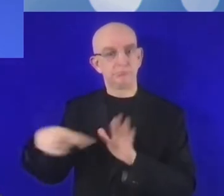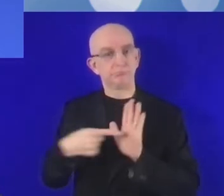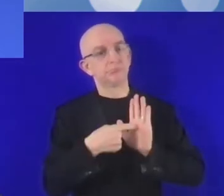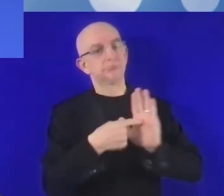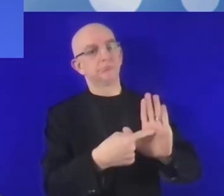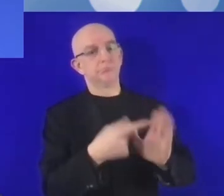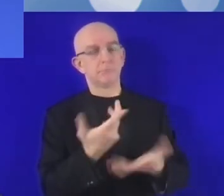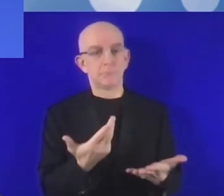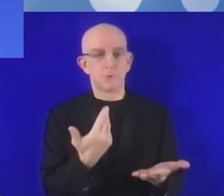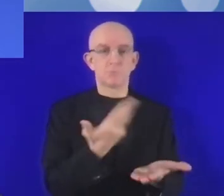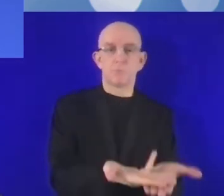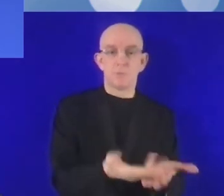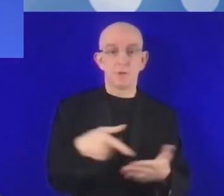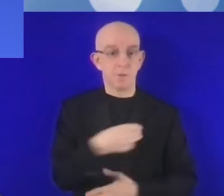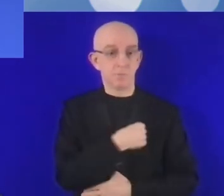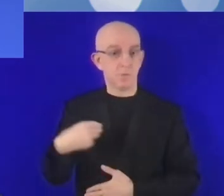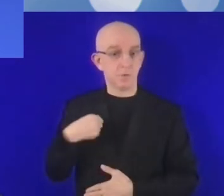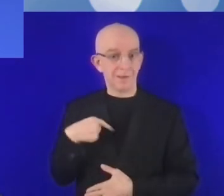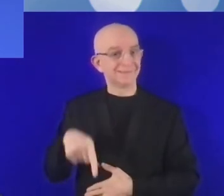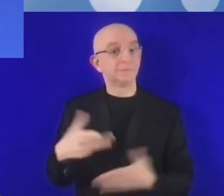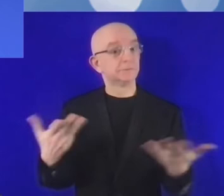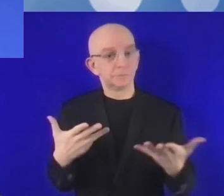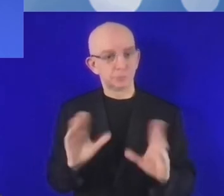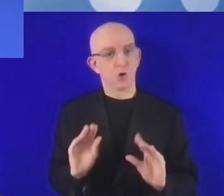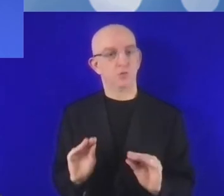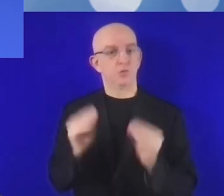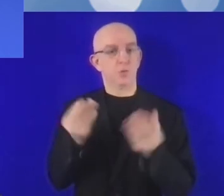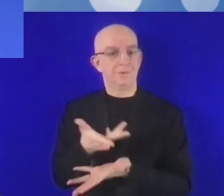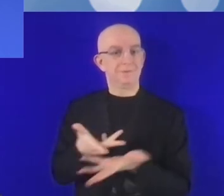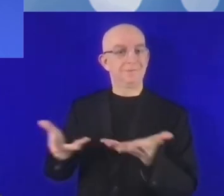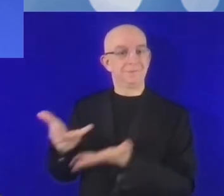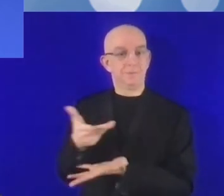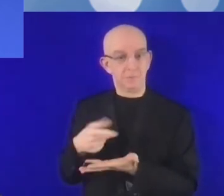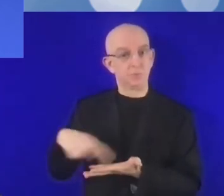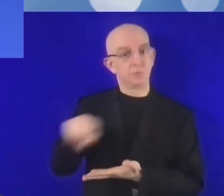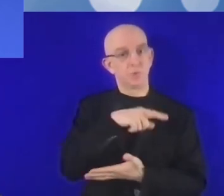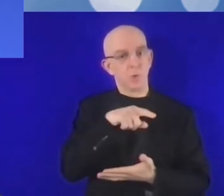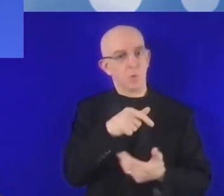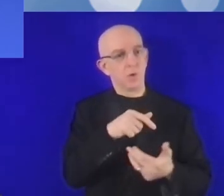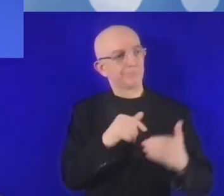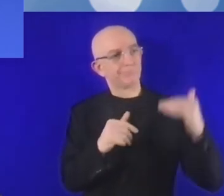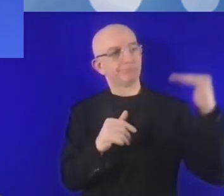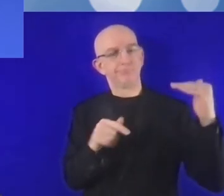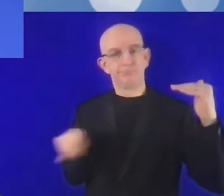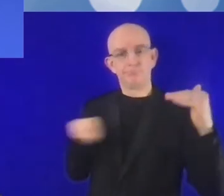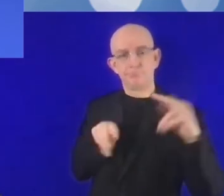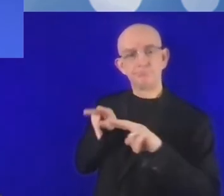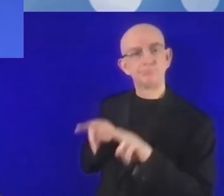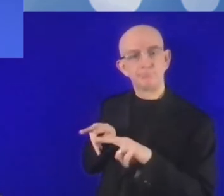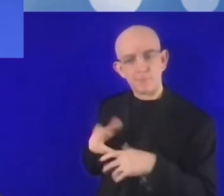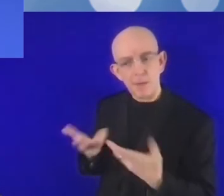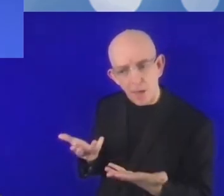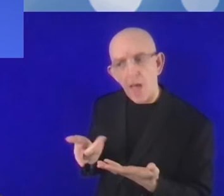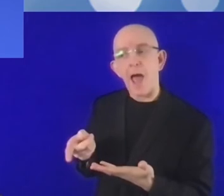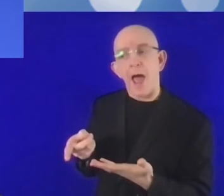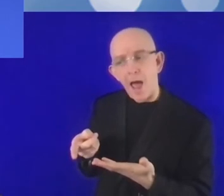d'un dialogue intergénérationnel, puisque les jeunes sont ceux qui, comme leur nom l'indique, sont l'avenir. Ce sont